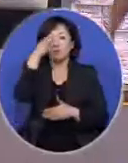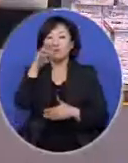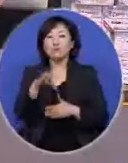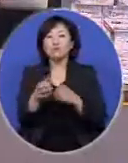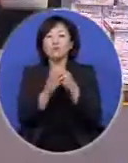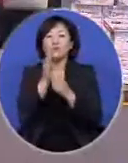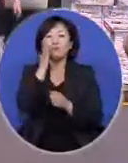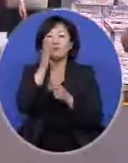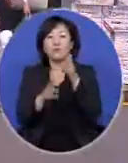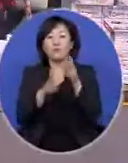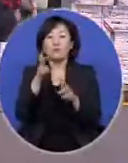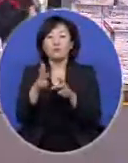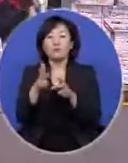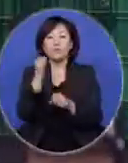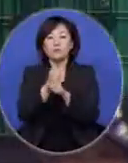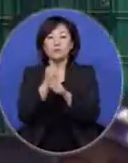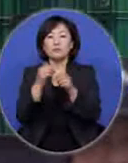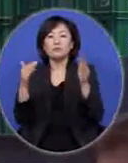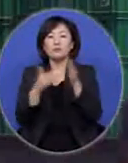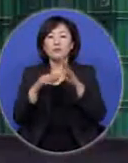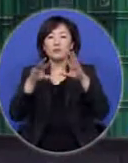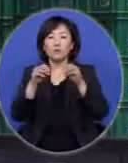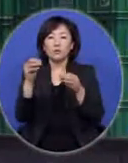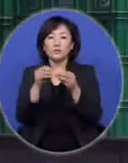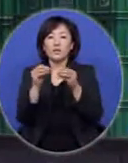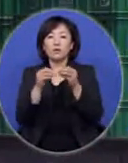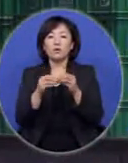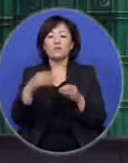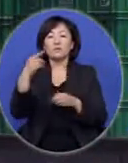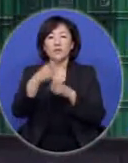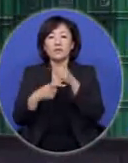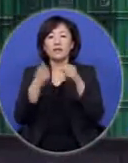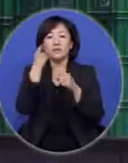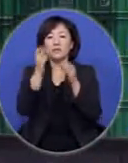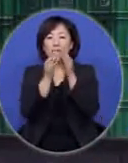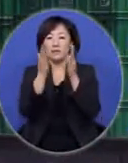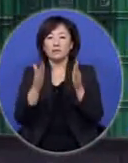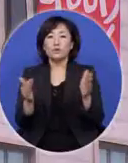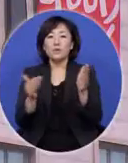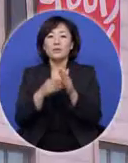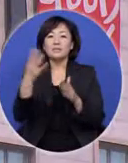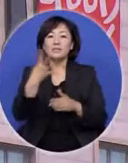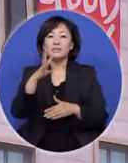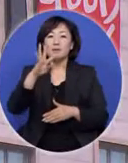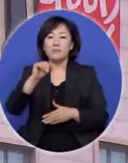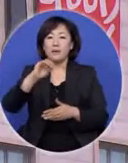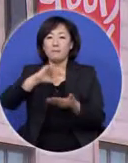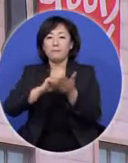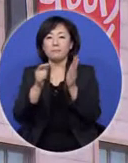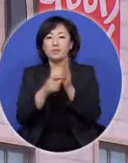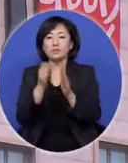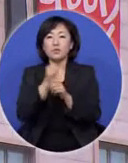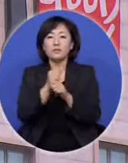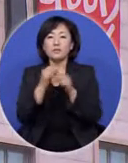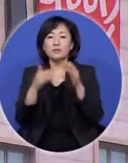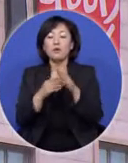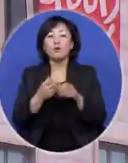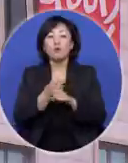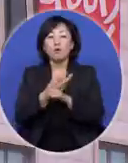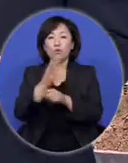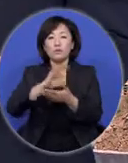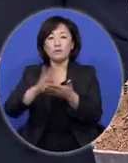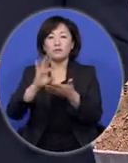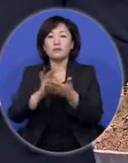당장 울산공장이 멈춰도 창원공장이 월 4천만 병의 생산이 가능해 소주 공급에는 차질이 없을 것으로 보고